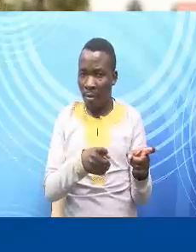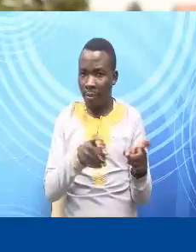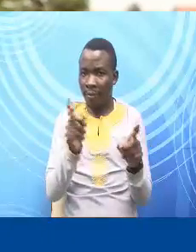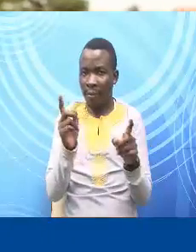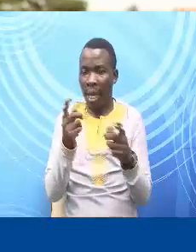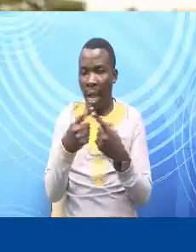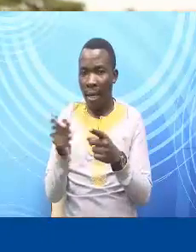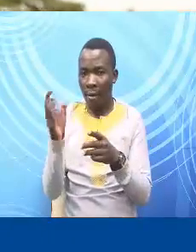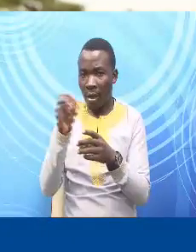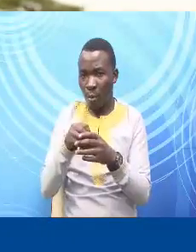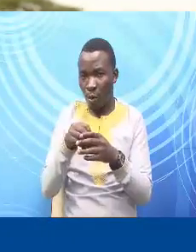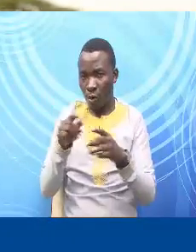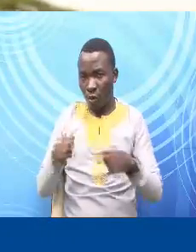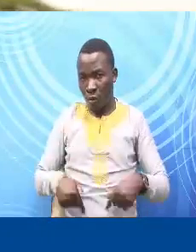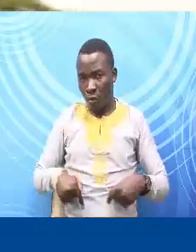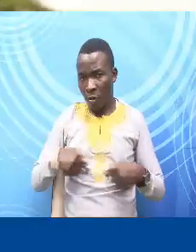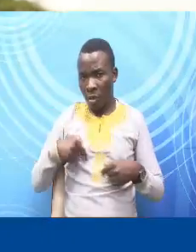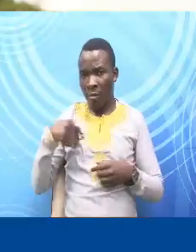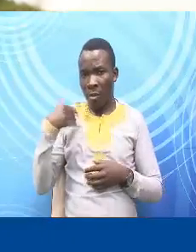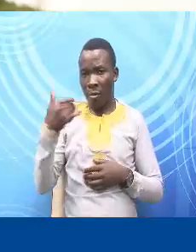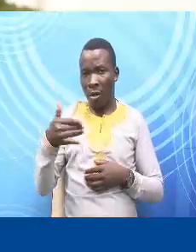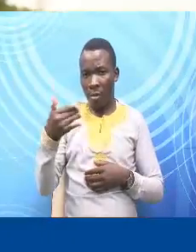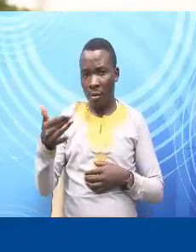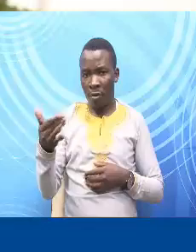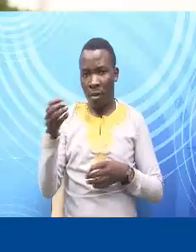ariko harimo n'ubuzima bwa buri munsi harimo